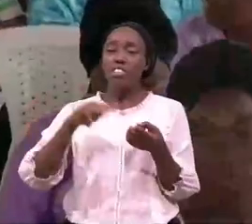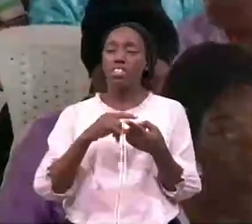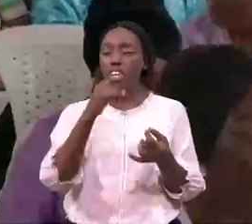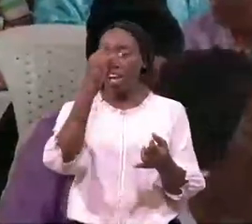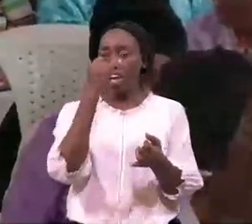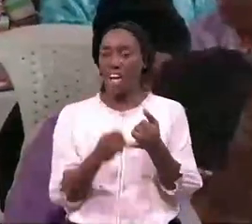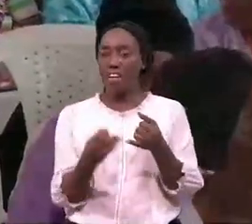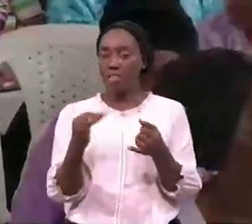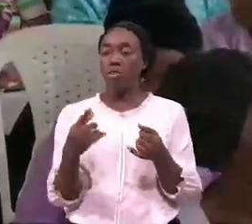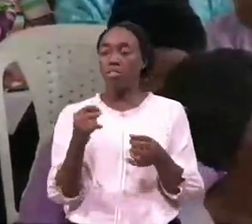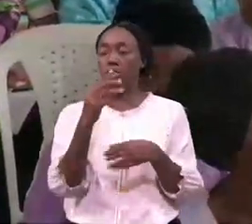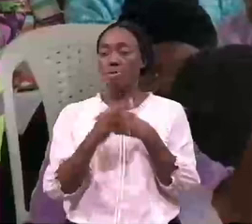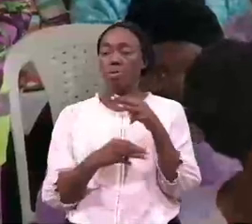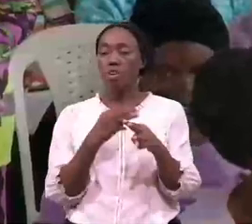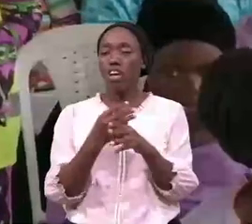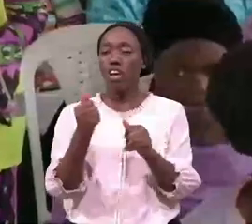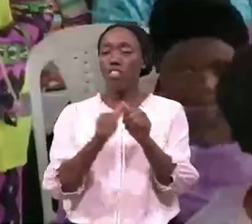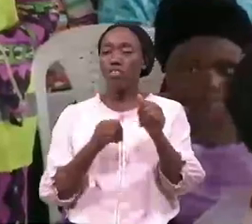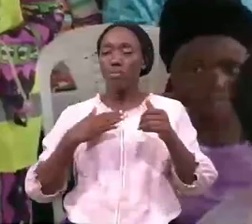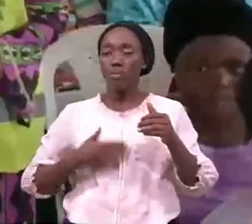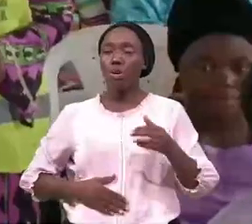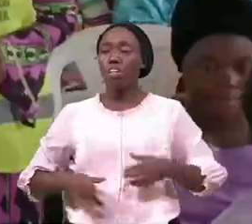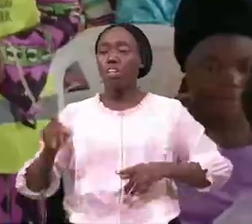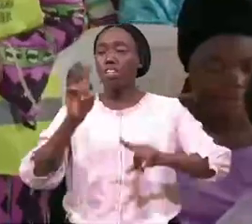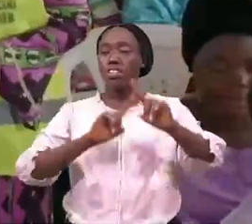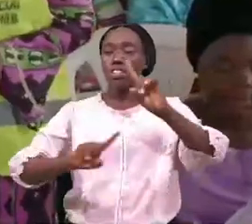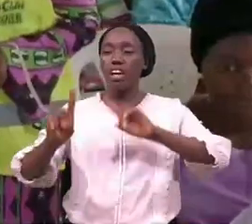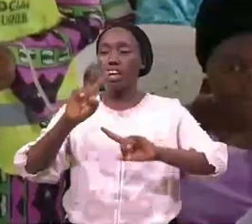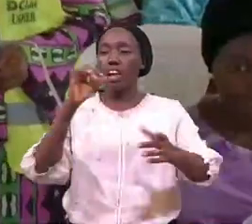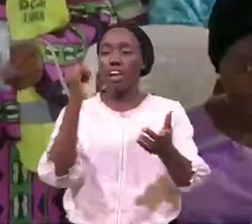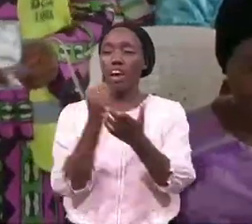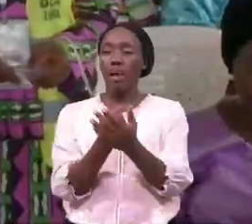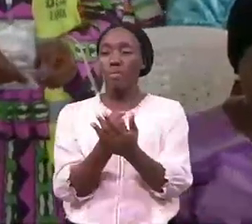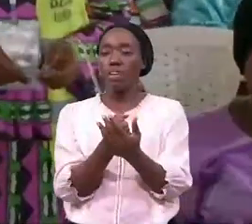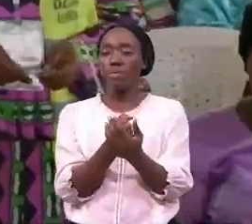du monde. Et tout le monde crie. Acte 26.